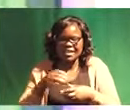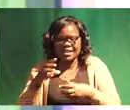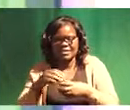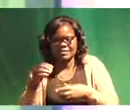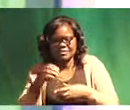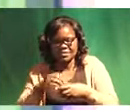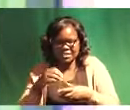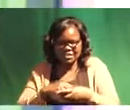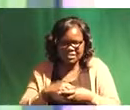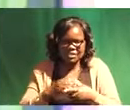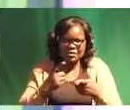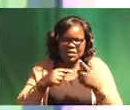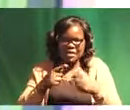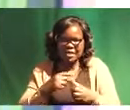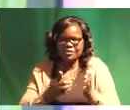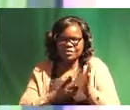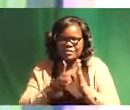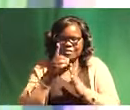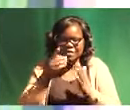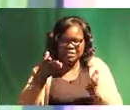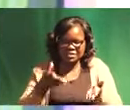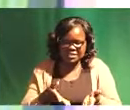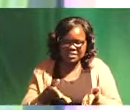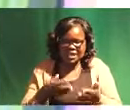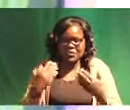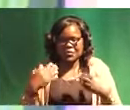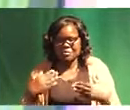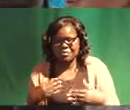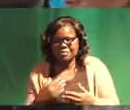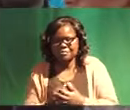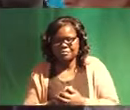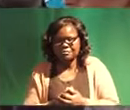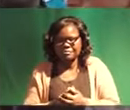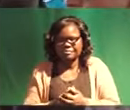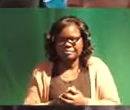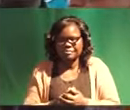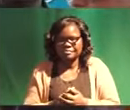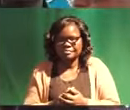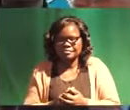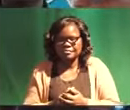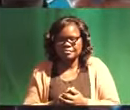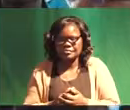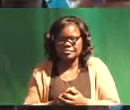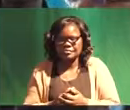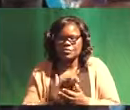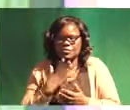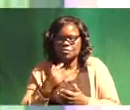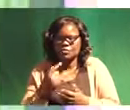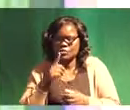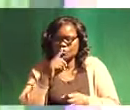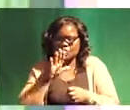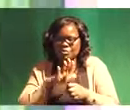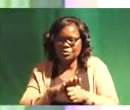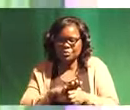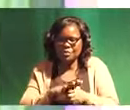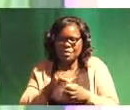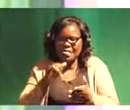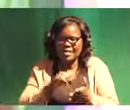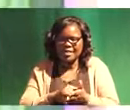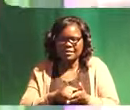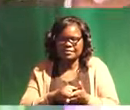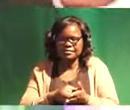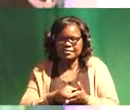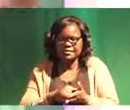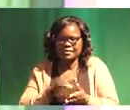uchaguzi turudi mambo ya maendeleo na wananchi. Na ndio mimi nataka niwahakikishie ya